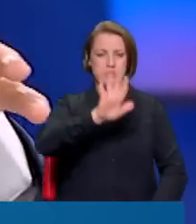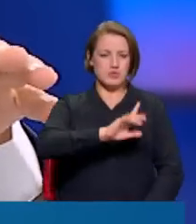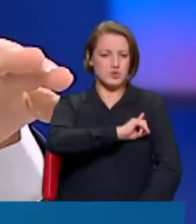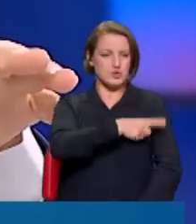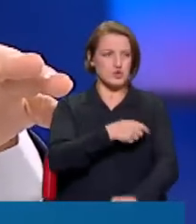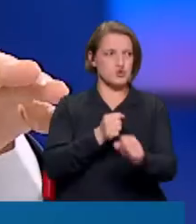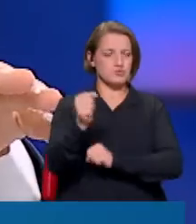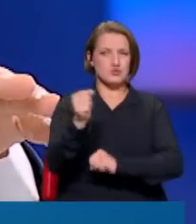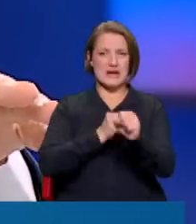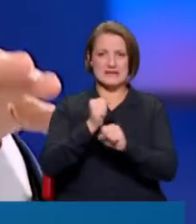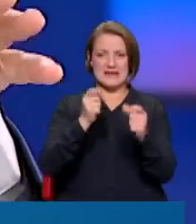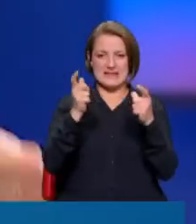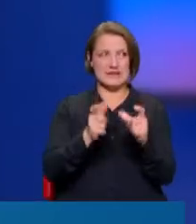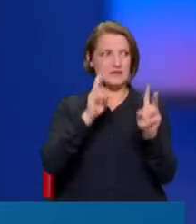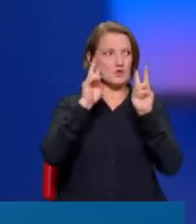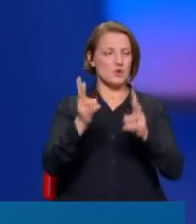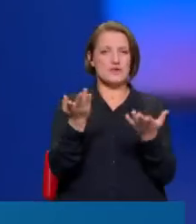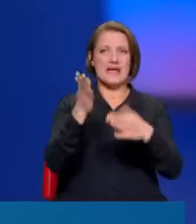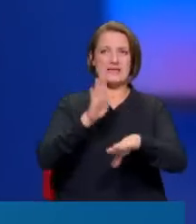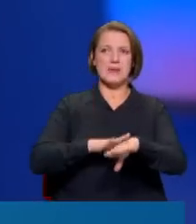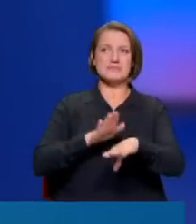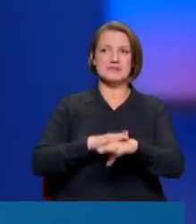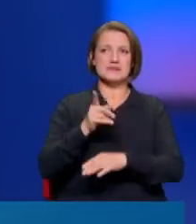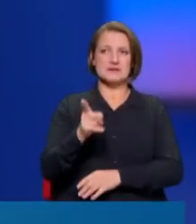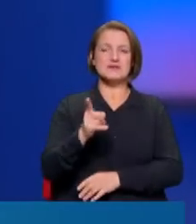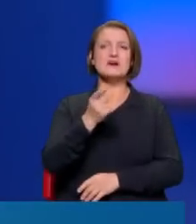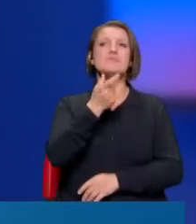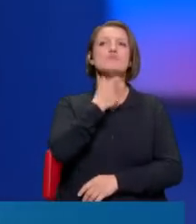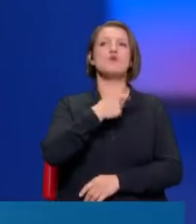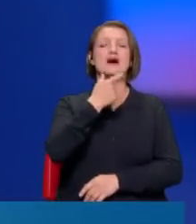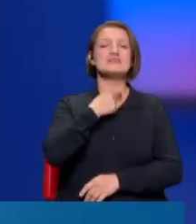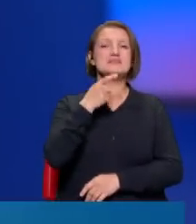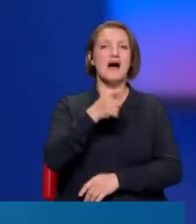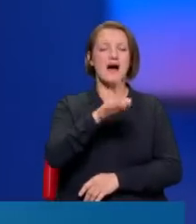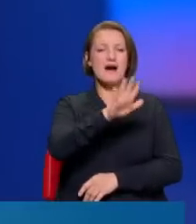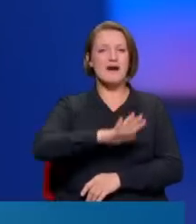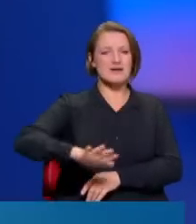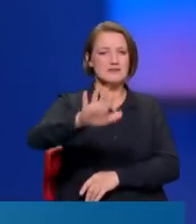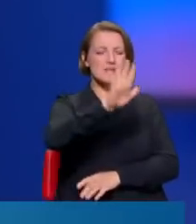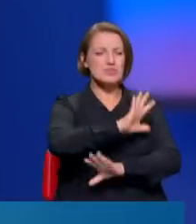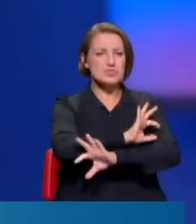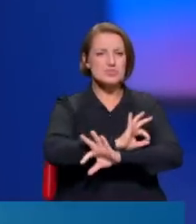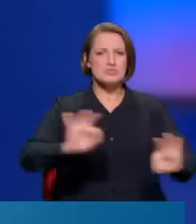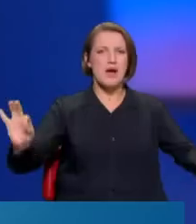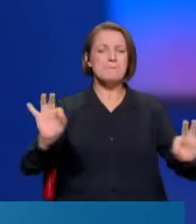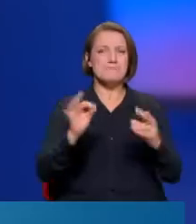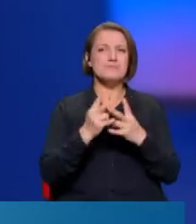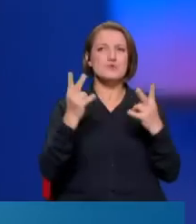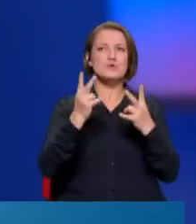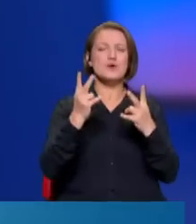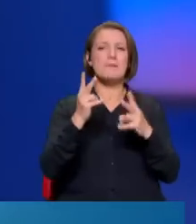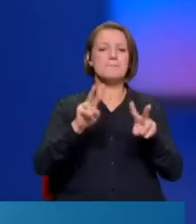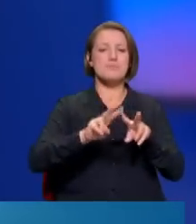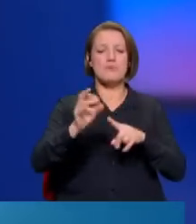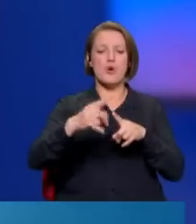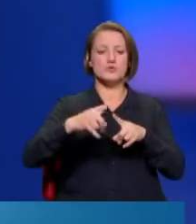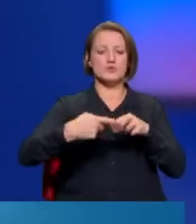mücadelesindeki konumu gördü ve ne yaptı boğazlar üzerindeki tam egemenliği sağlamak için montre